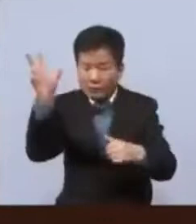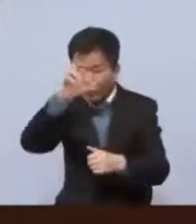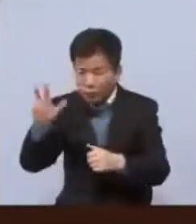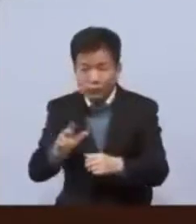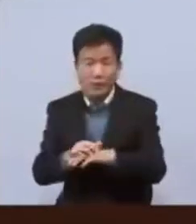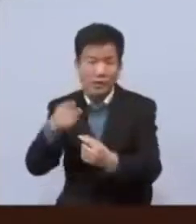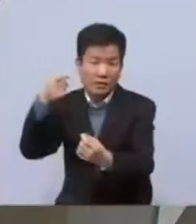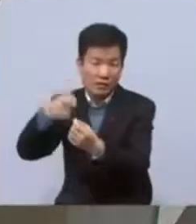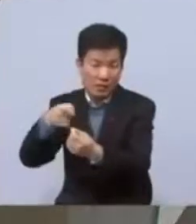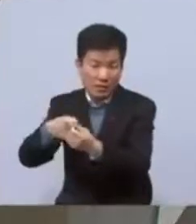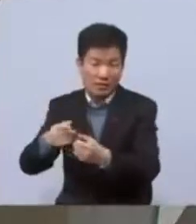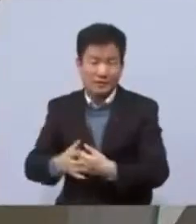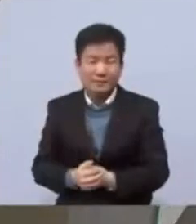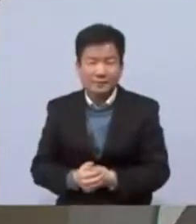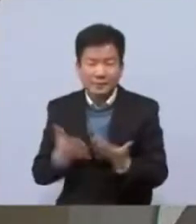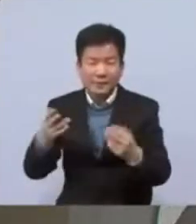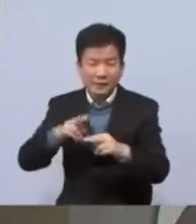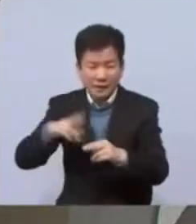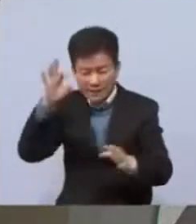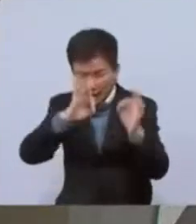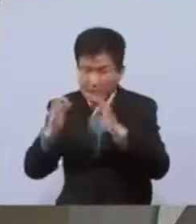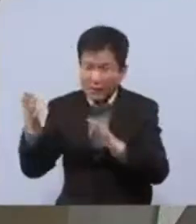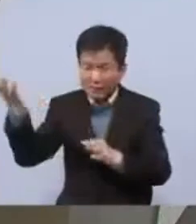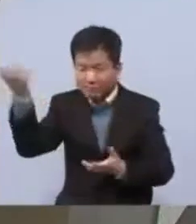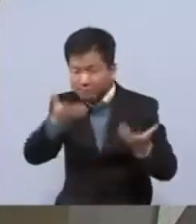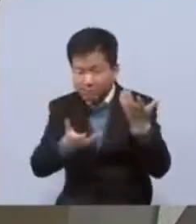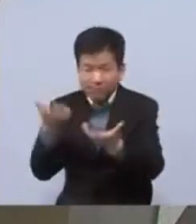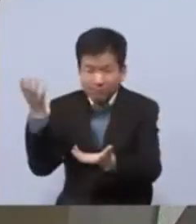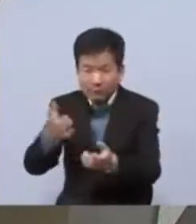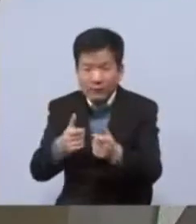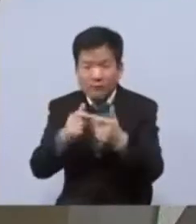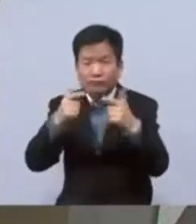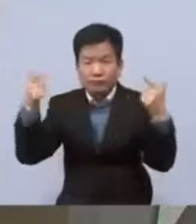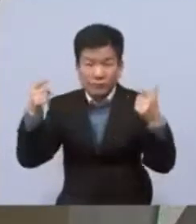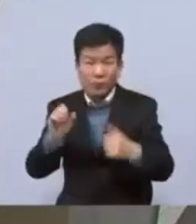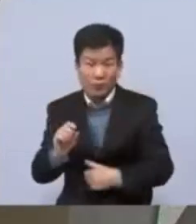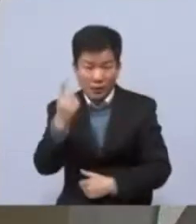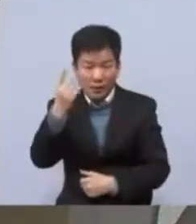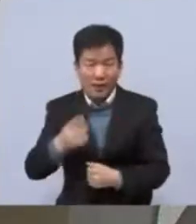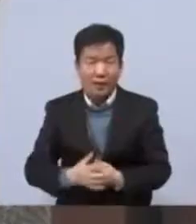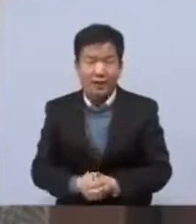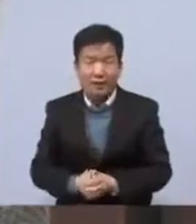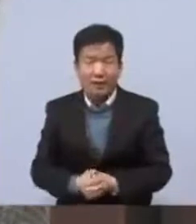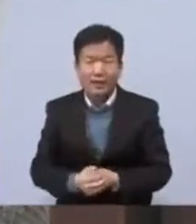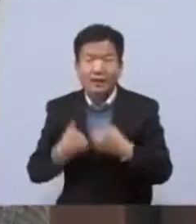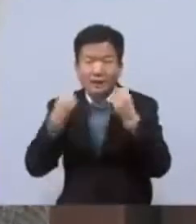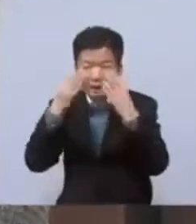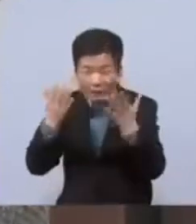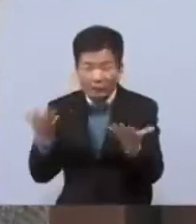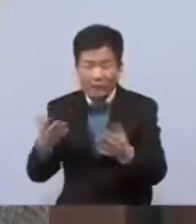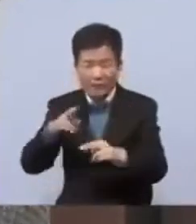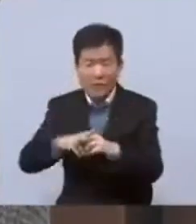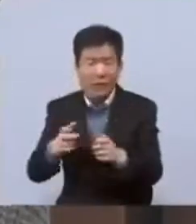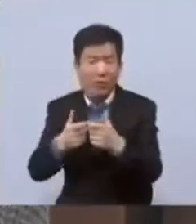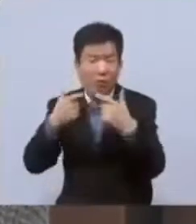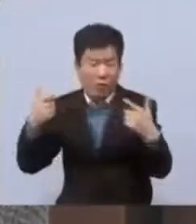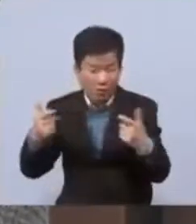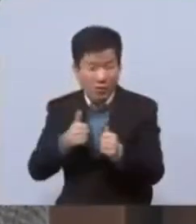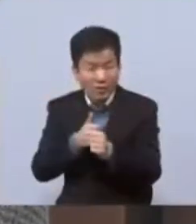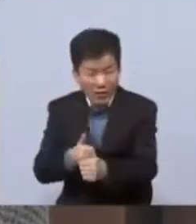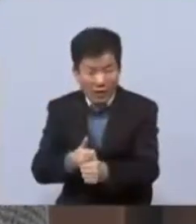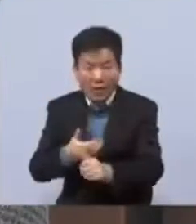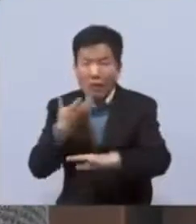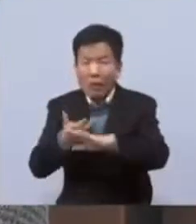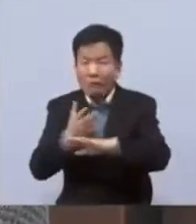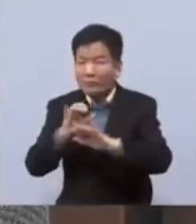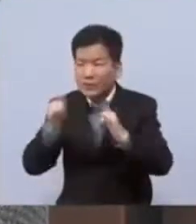해당합니다 일자리를 찾아온 전임 인구가 늘고 있다는 겁니다 신규 일자리가 많이 들고 그에 따라서 매우